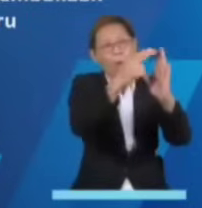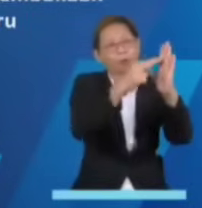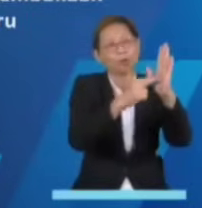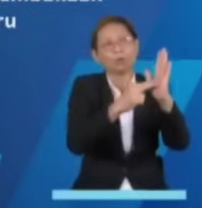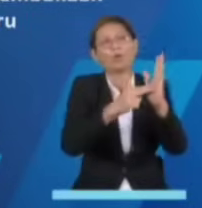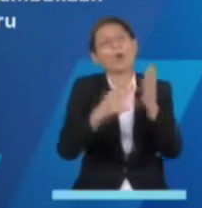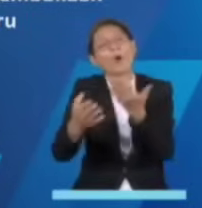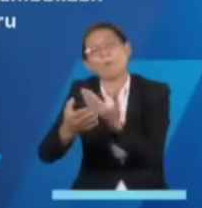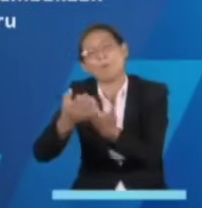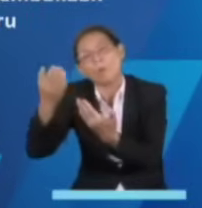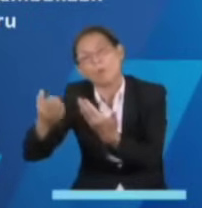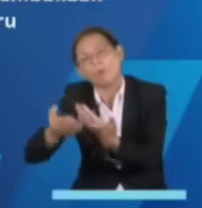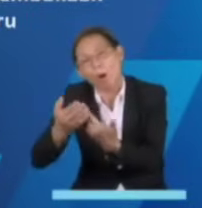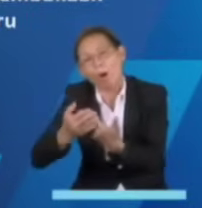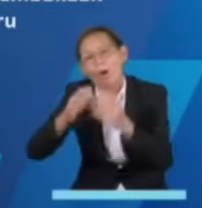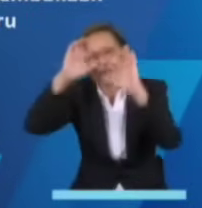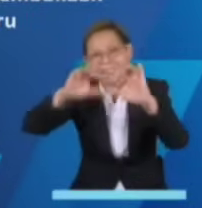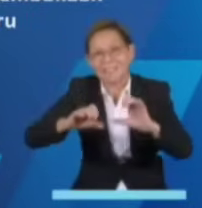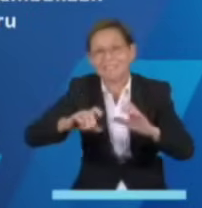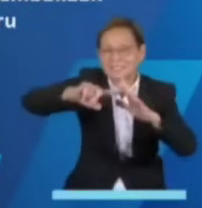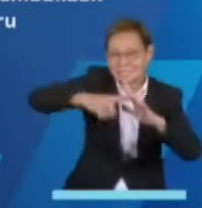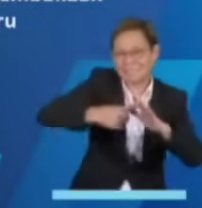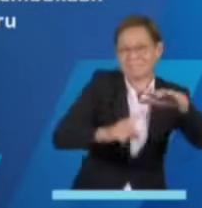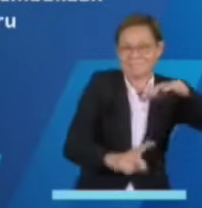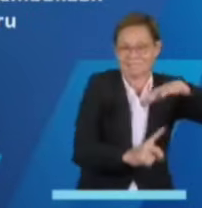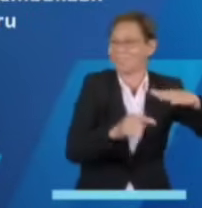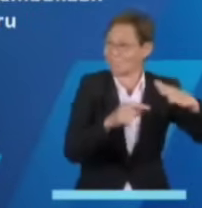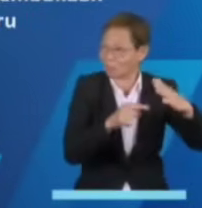cara pelaksanaan dasar tersebut.